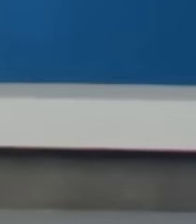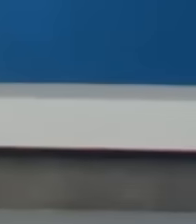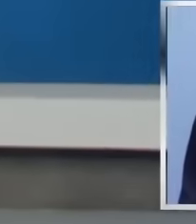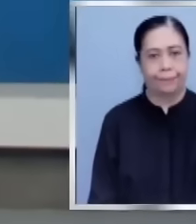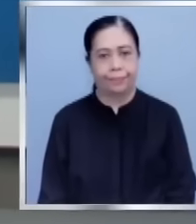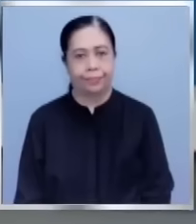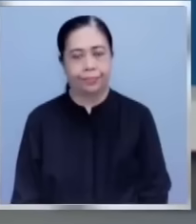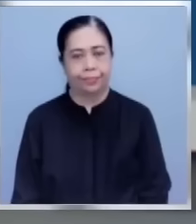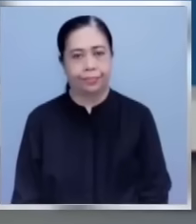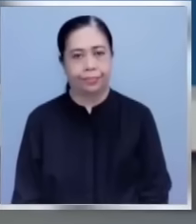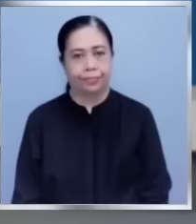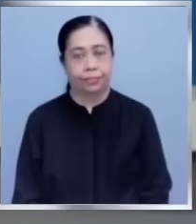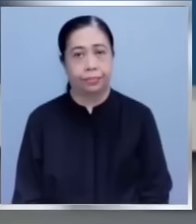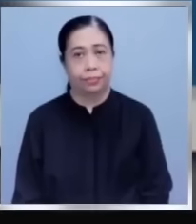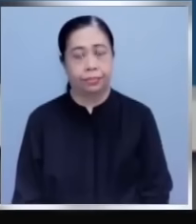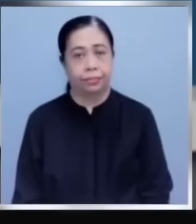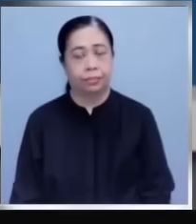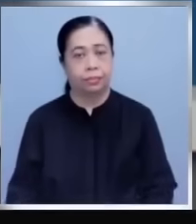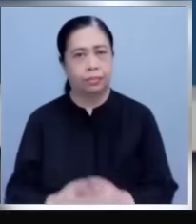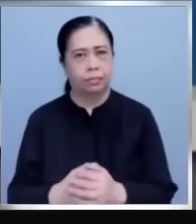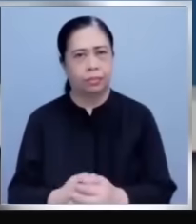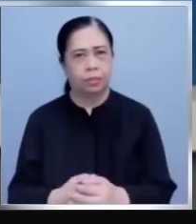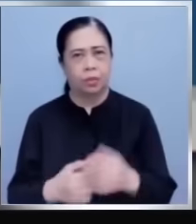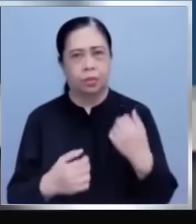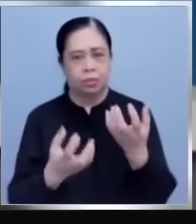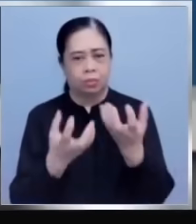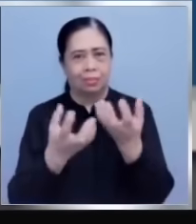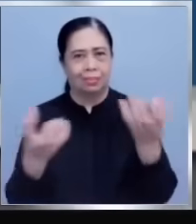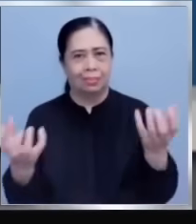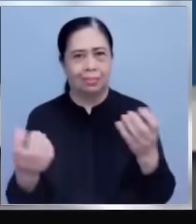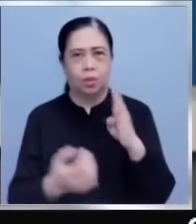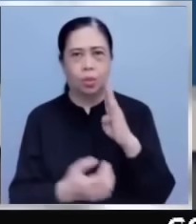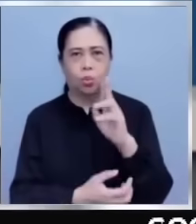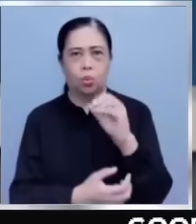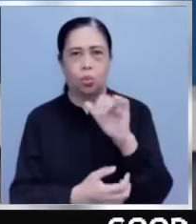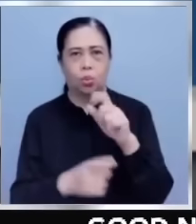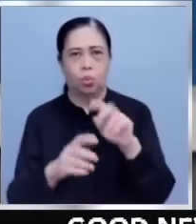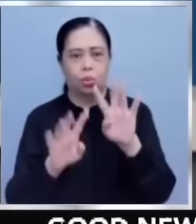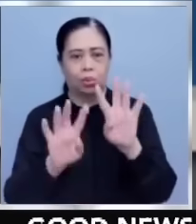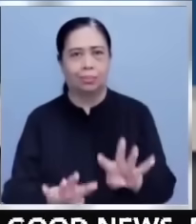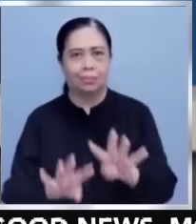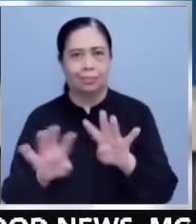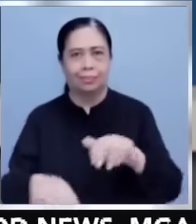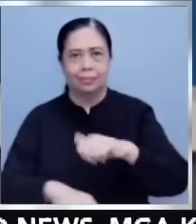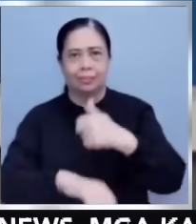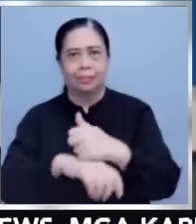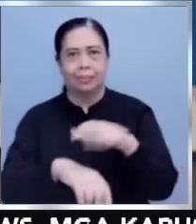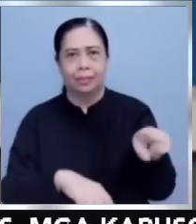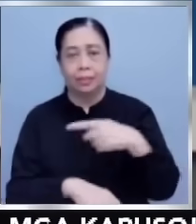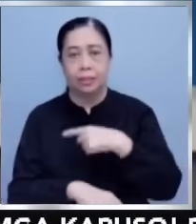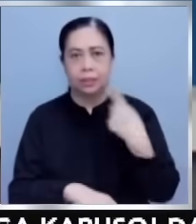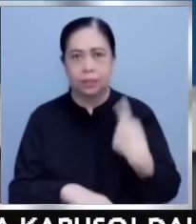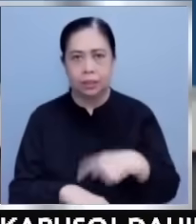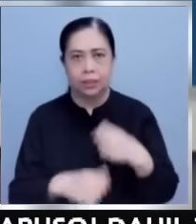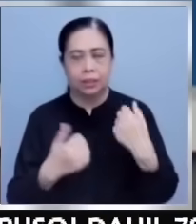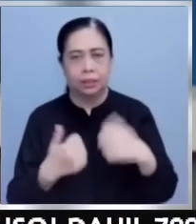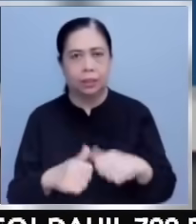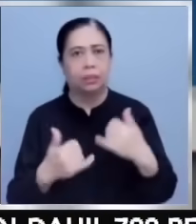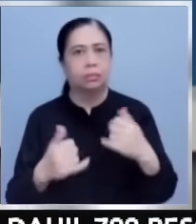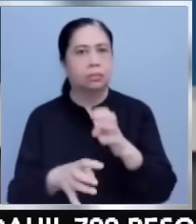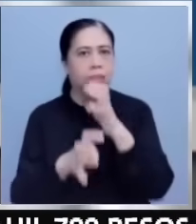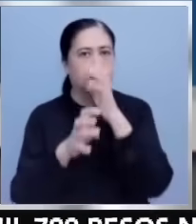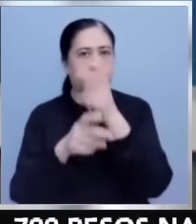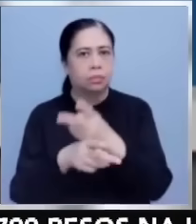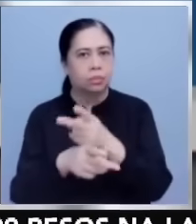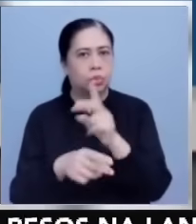Bagamat wala na ang boyang iniharang ng China sa entrada ng Bajo de Masinloc, mahigpit pa rin ang pagbabantay doon ng dalawang